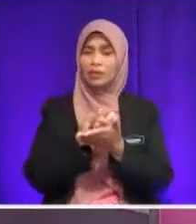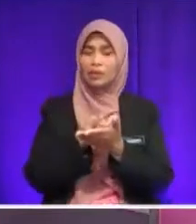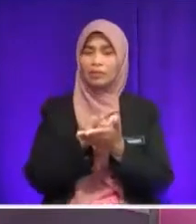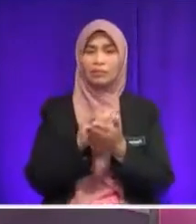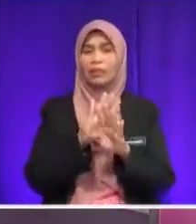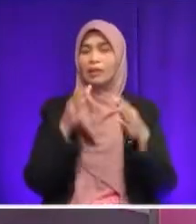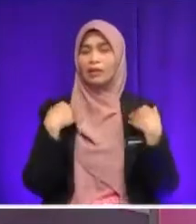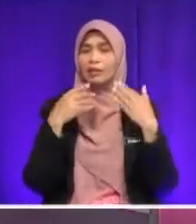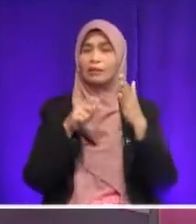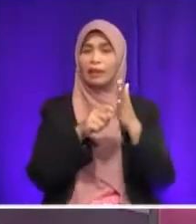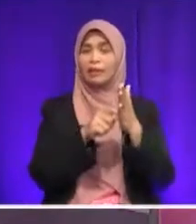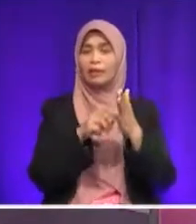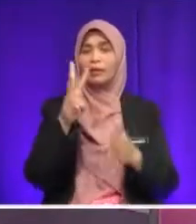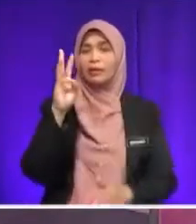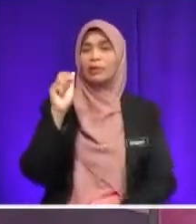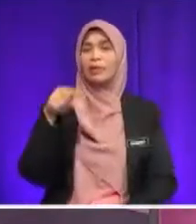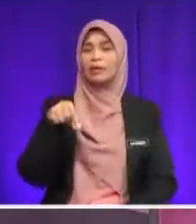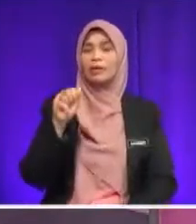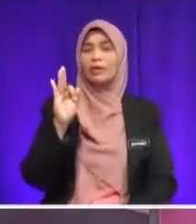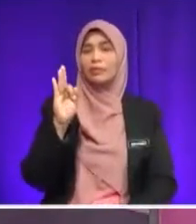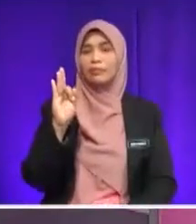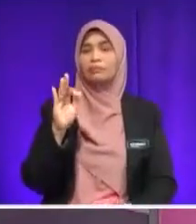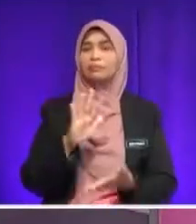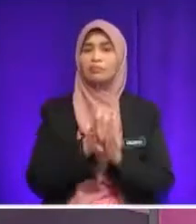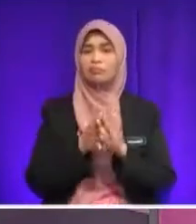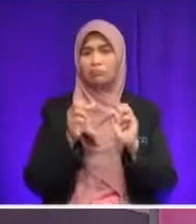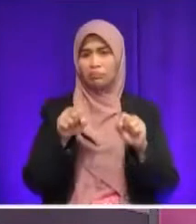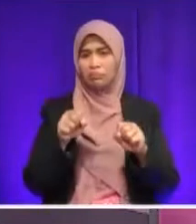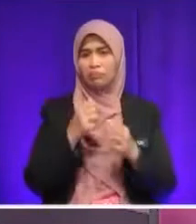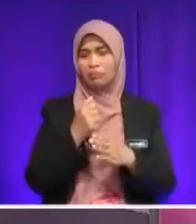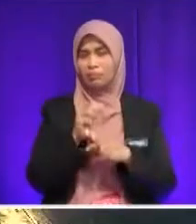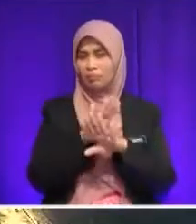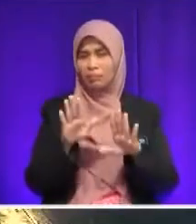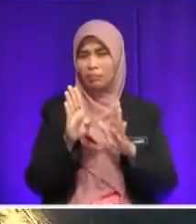ndak jadi ke sini